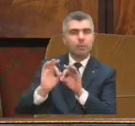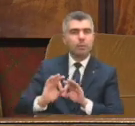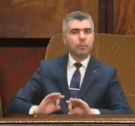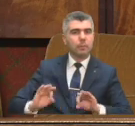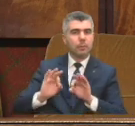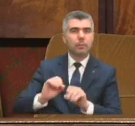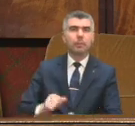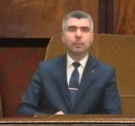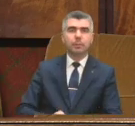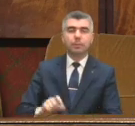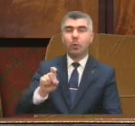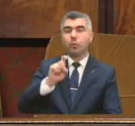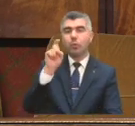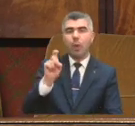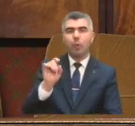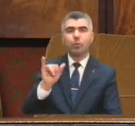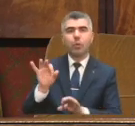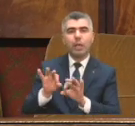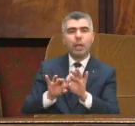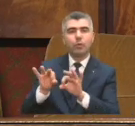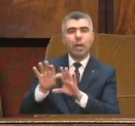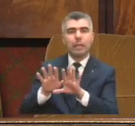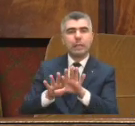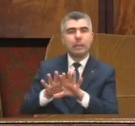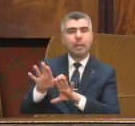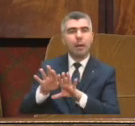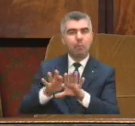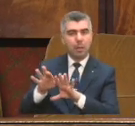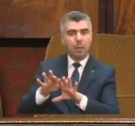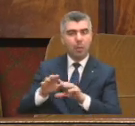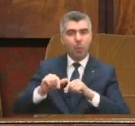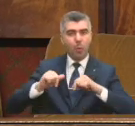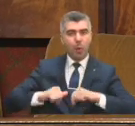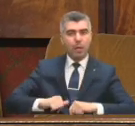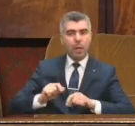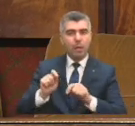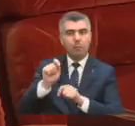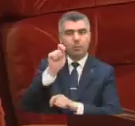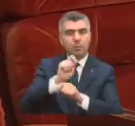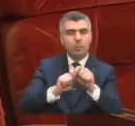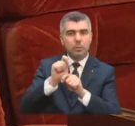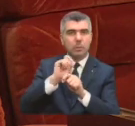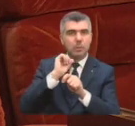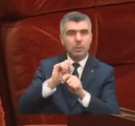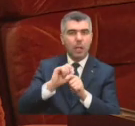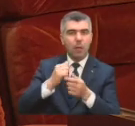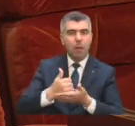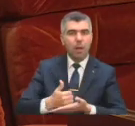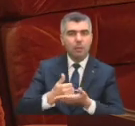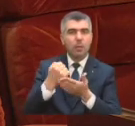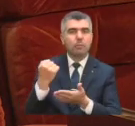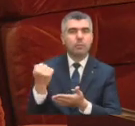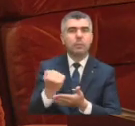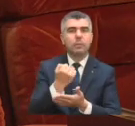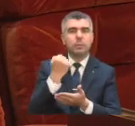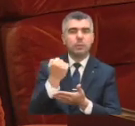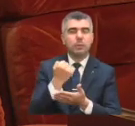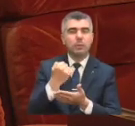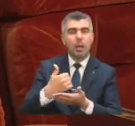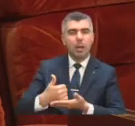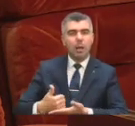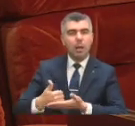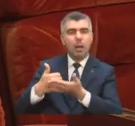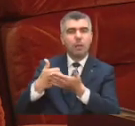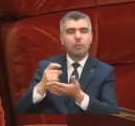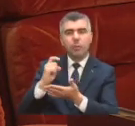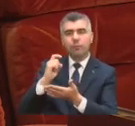وعليه نسائلكم عن الإجراءات والتدابير التي ستتخذونها لمعالجة التأخر الحاصل في صرف